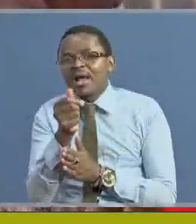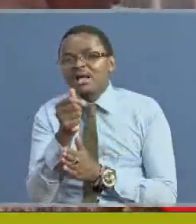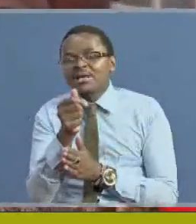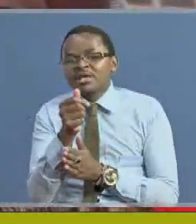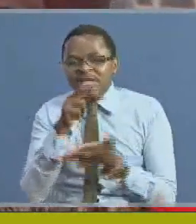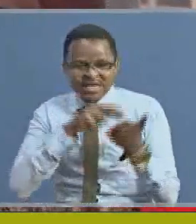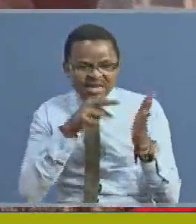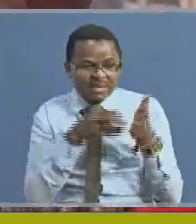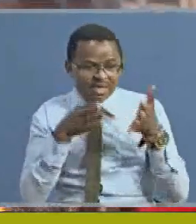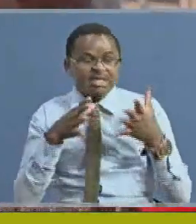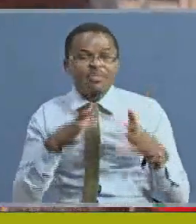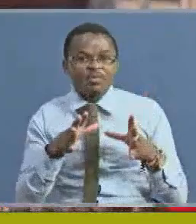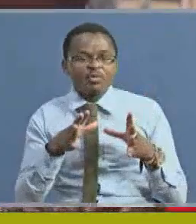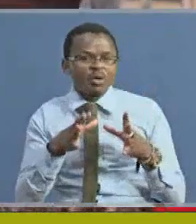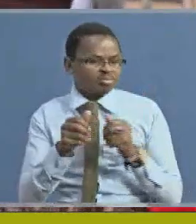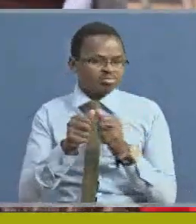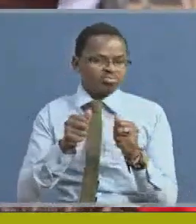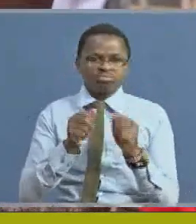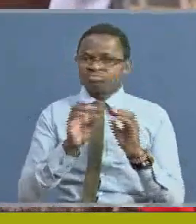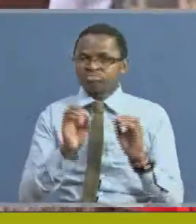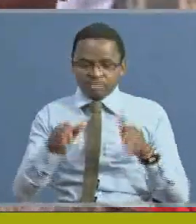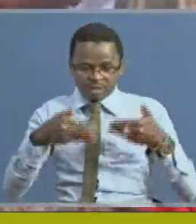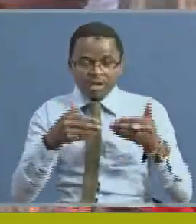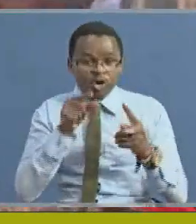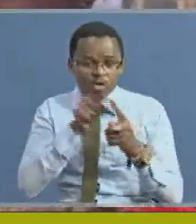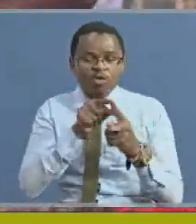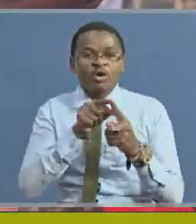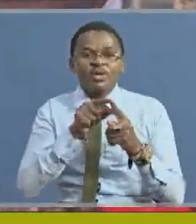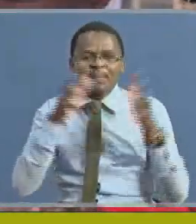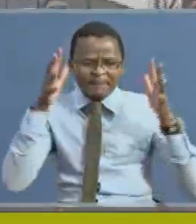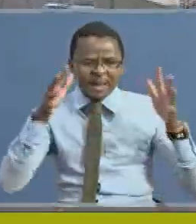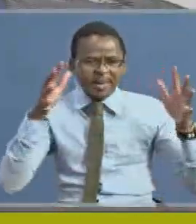hivyo inamaanisha kuna kitu watu wananyimwanga. Ile kitu wakipewa, Gori inaweza kuwa